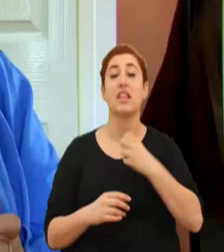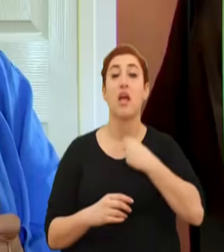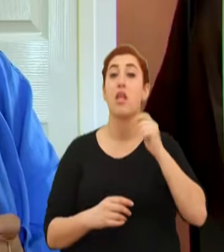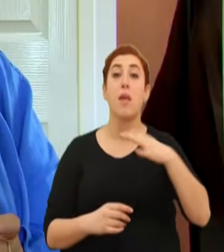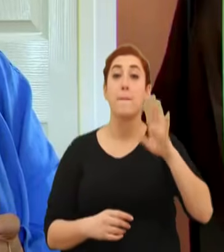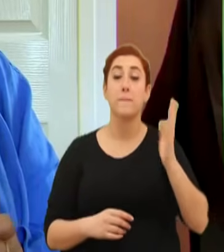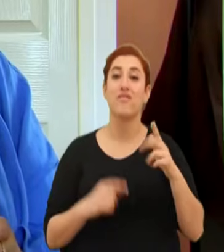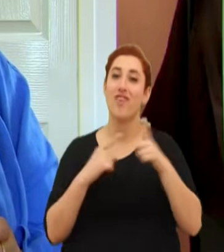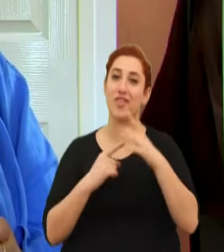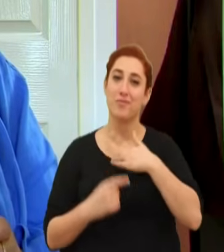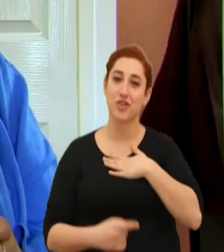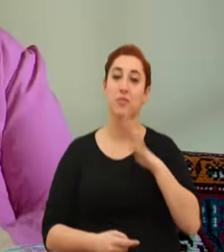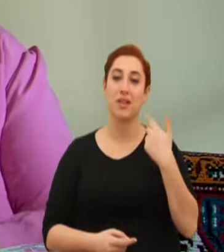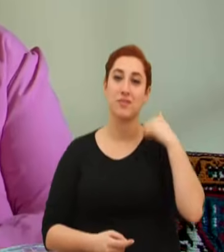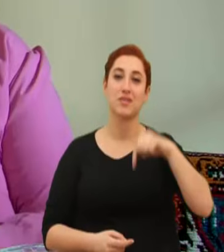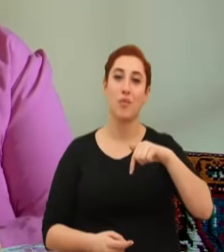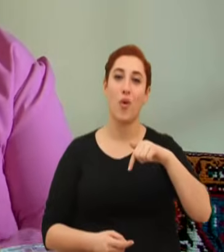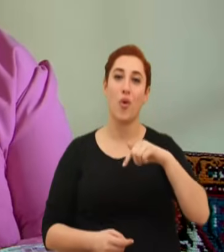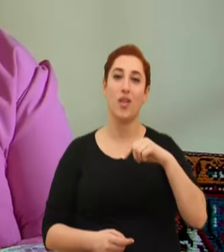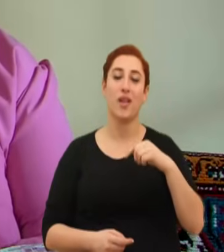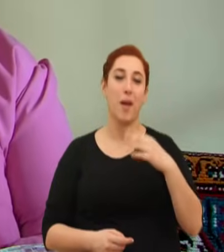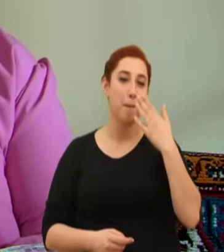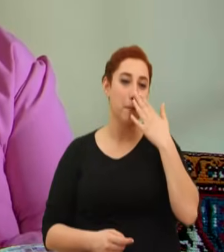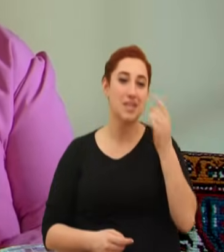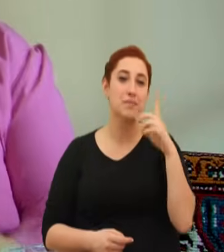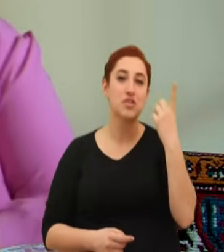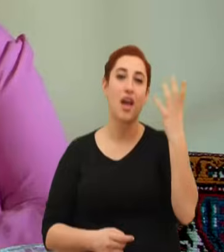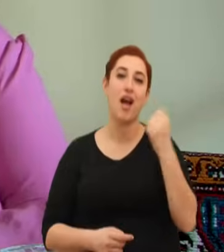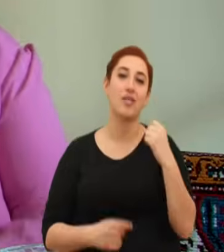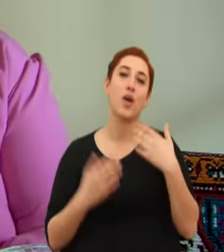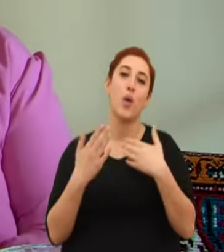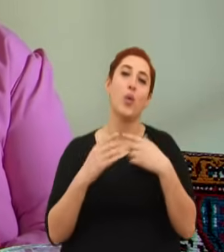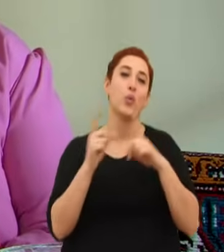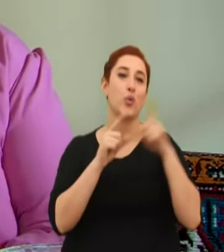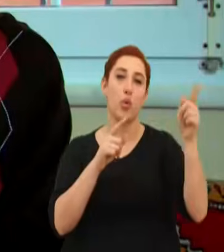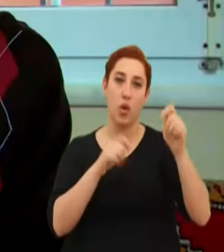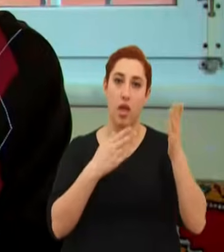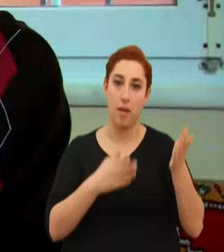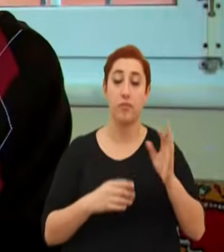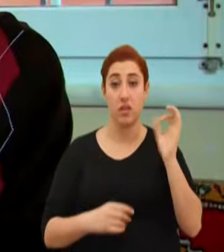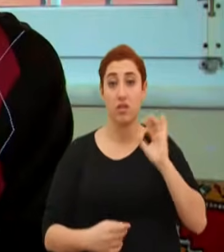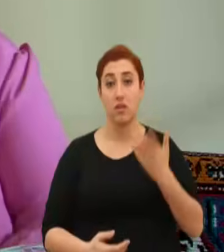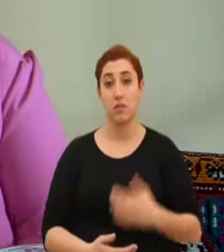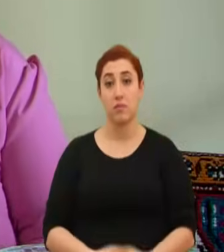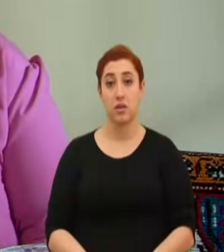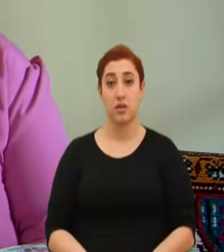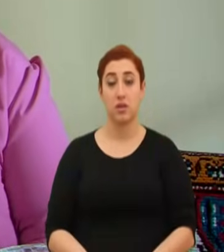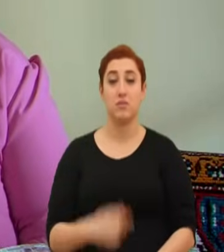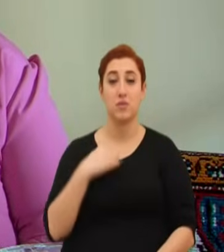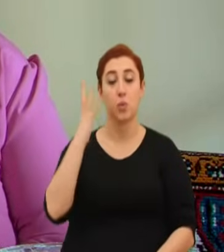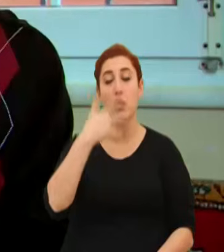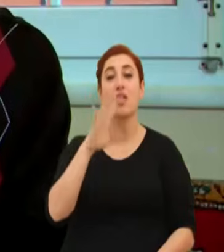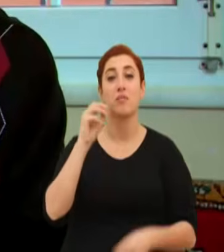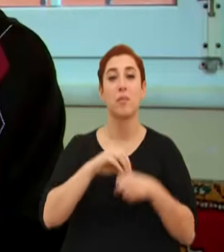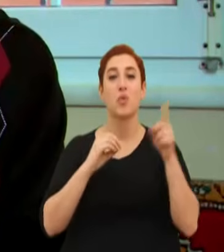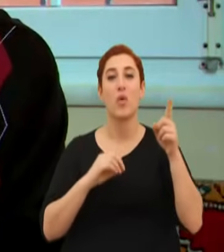etmeyeyim Fatmacığım? Yani biz böyle mütevazi bir şey aldık. Dünürler de öyle yaptılar. Tabii canım. Bizi mahcup